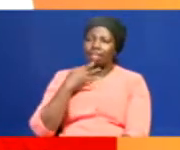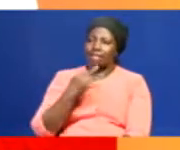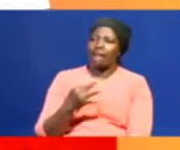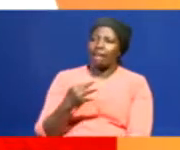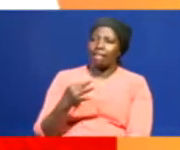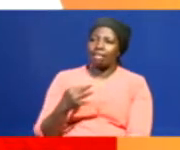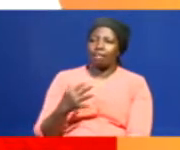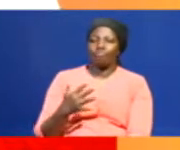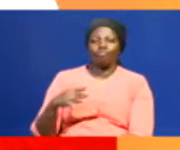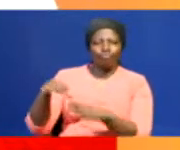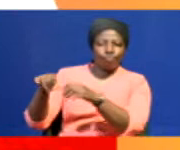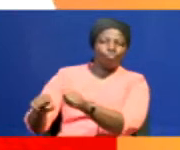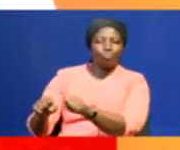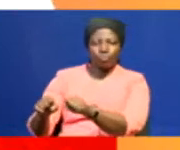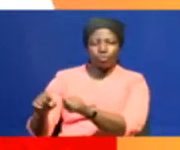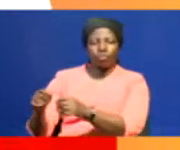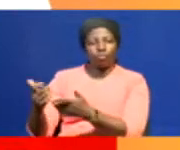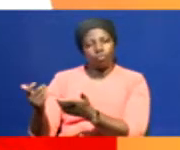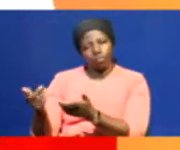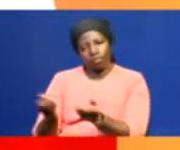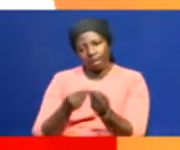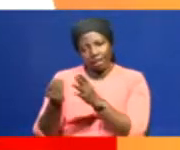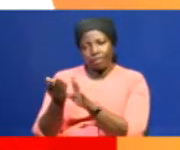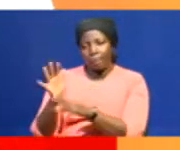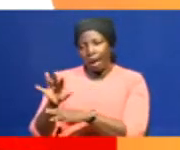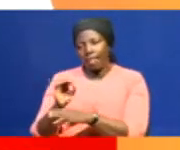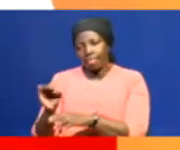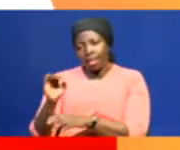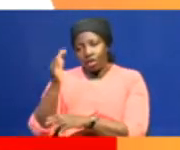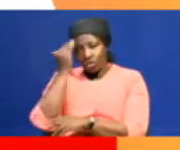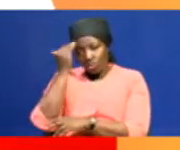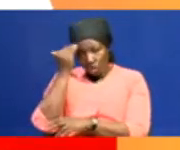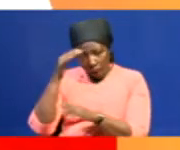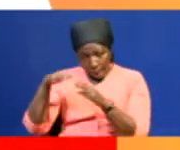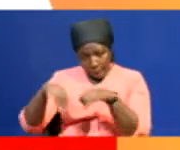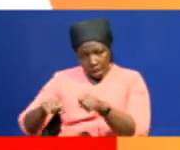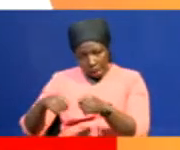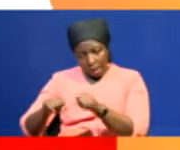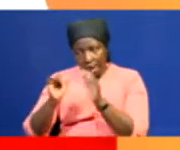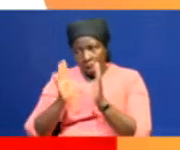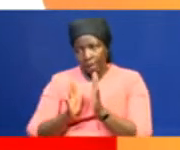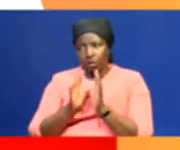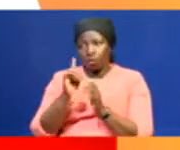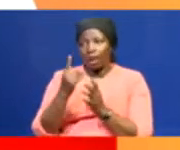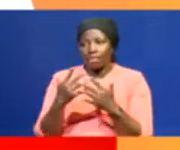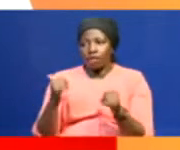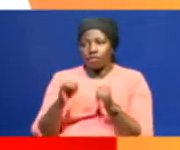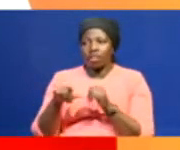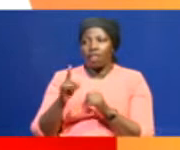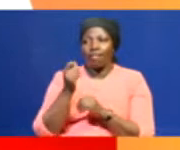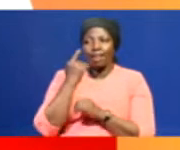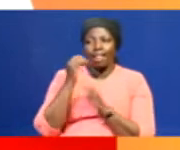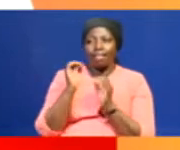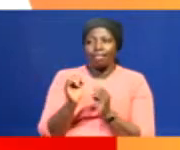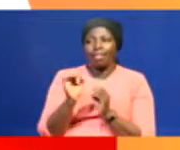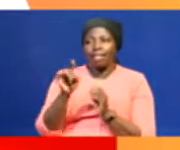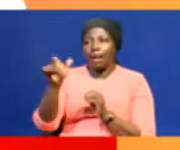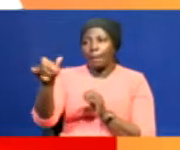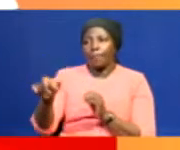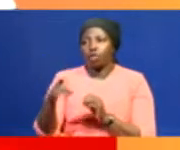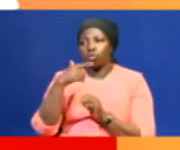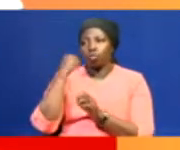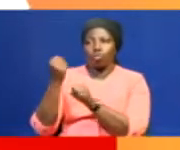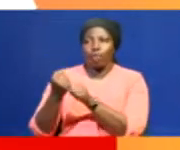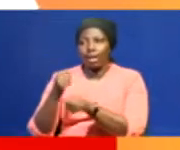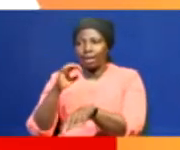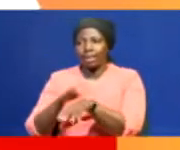haurudishiwi tena hiyo pikipiki inaenda, kwa sababu unajua mtu wa pikipiki kwanza, kitu ambacho hata haelewi ni mtu anayeishi kwa hand, kutoka